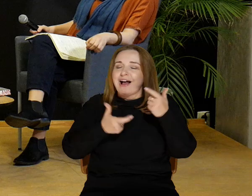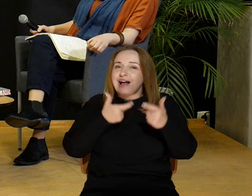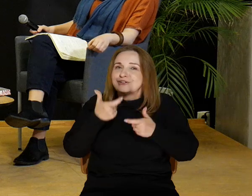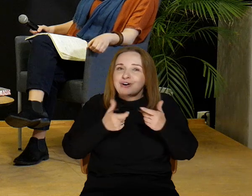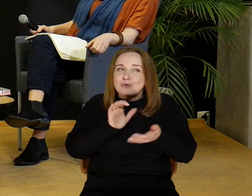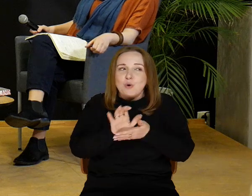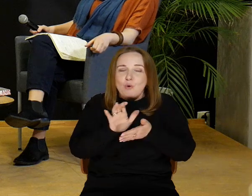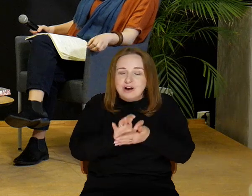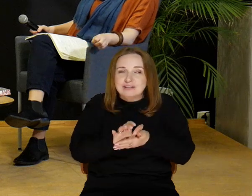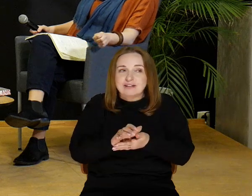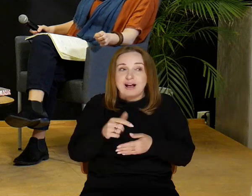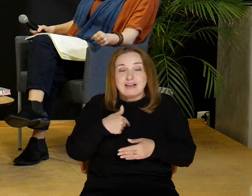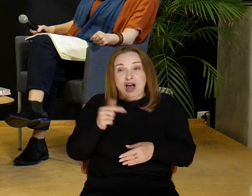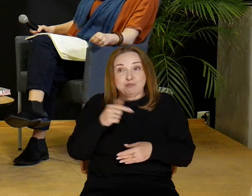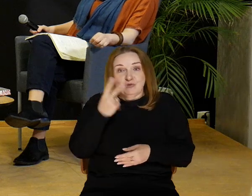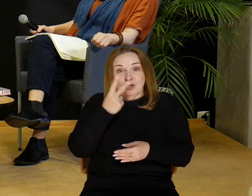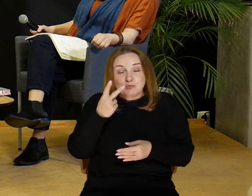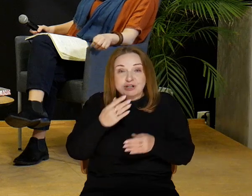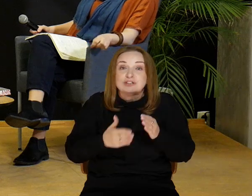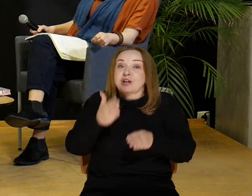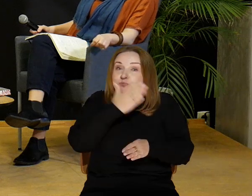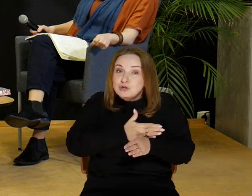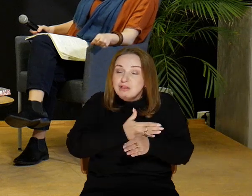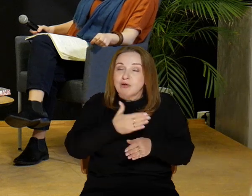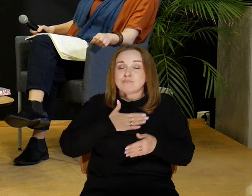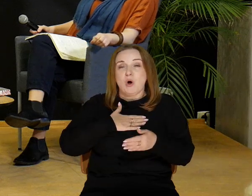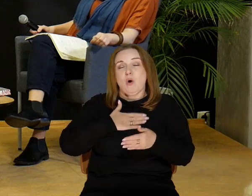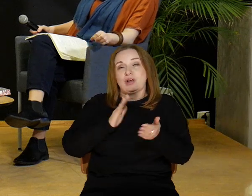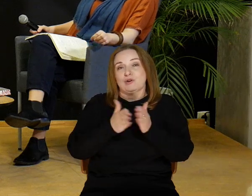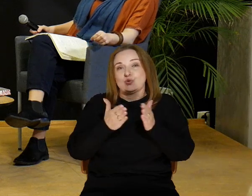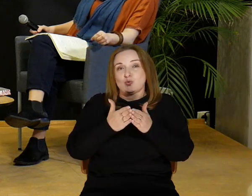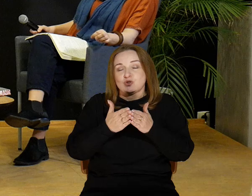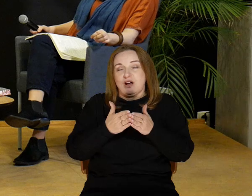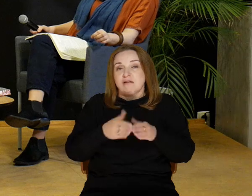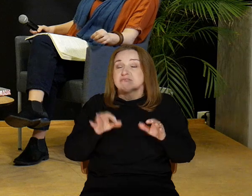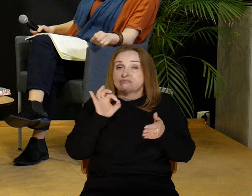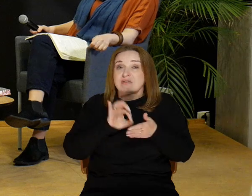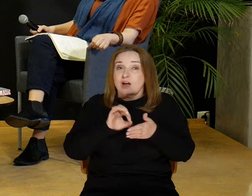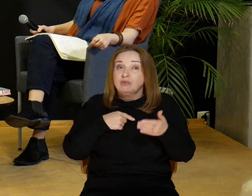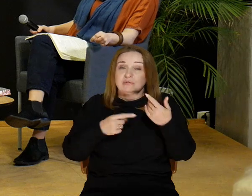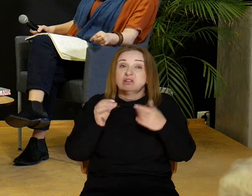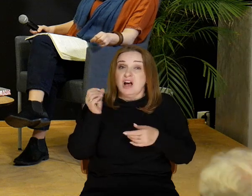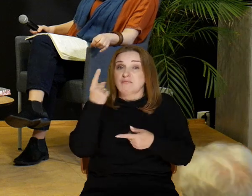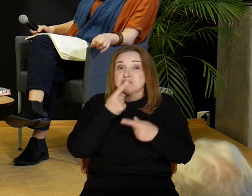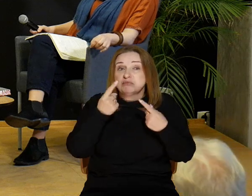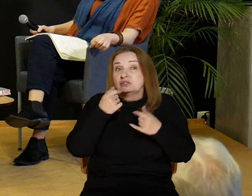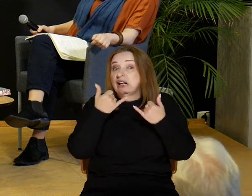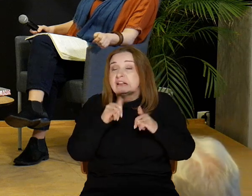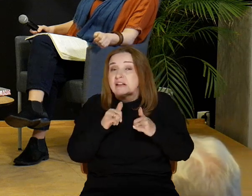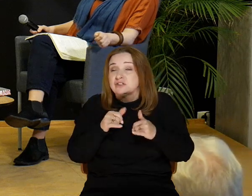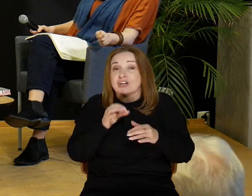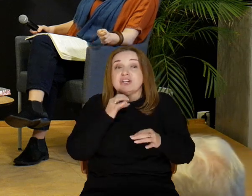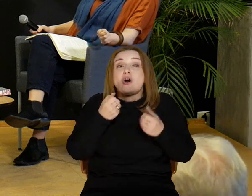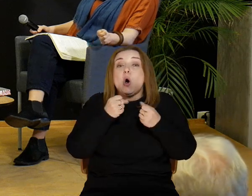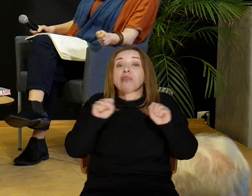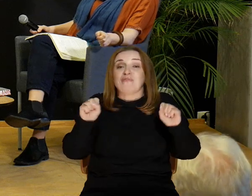właśnie, kiedy przystępowałam do pracy nad tą moją książką, bo pewnie bym ją pisała po prostu